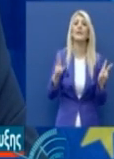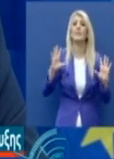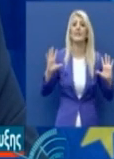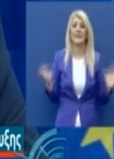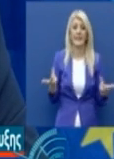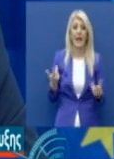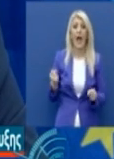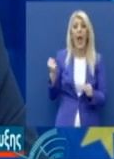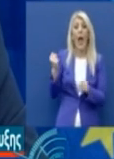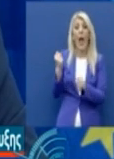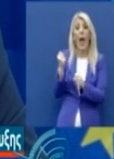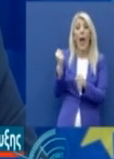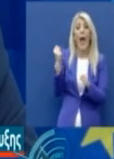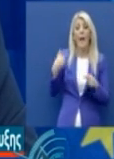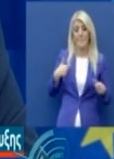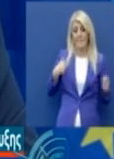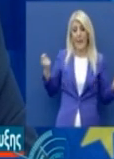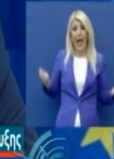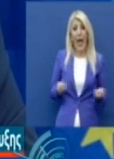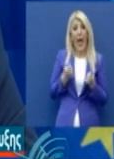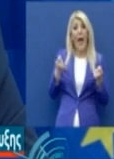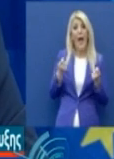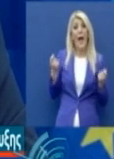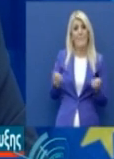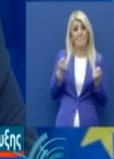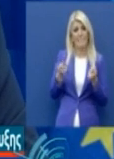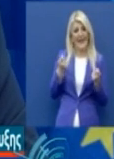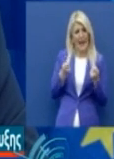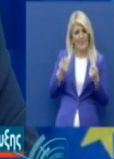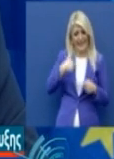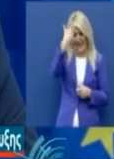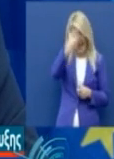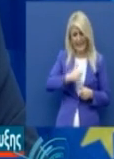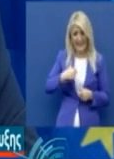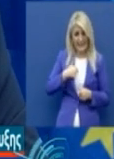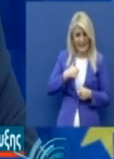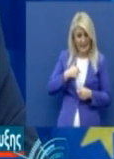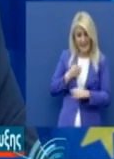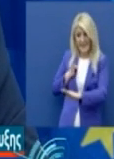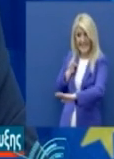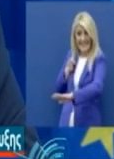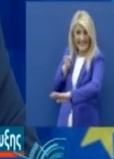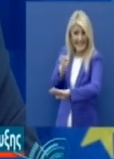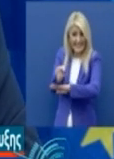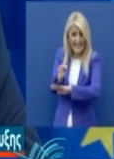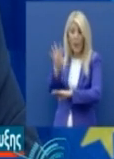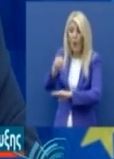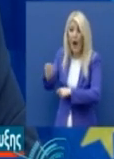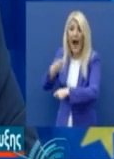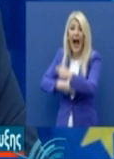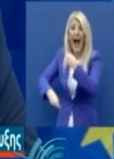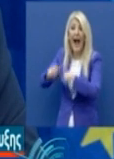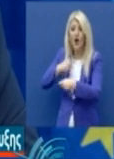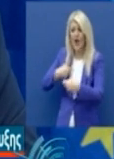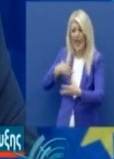βρίσκεται εντός χώρου για να προχωρήσει αγορά χονδρικού εμπορίου θα είναι μόνο για τα επαγγέλματα που σχετίζονται